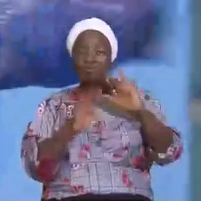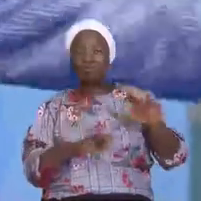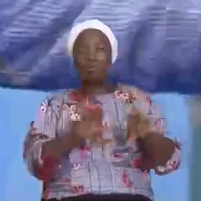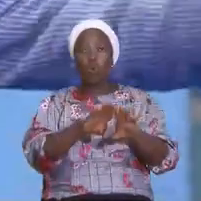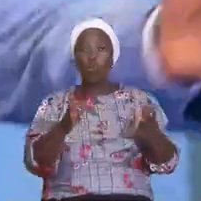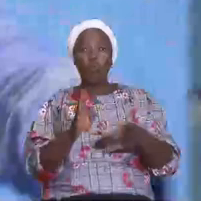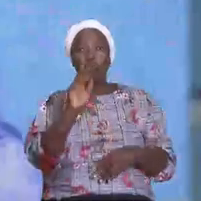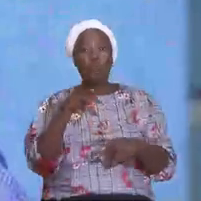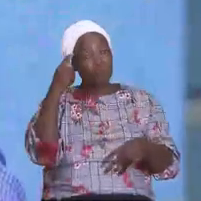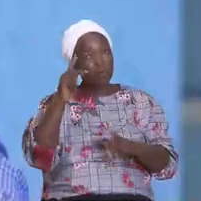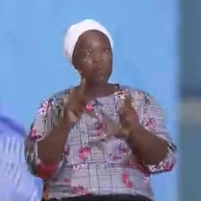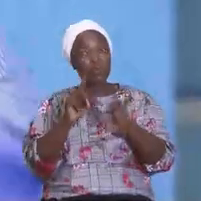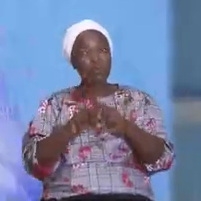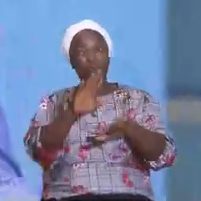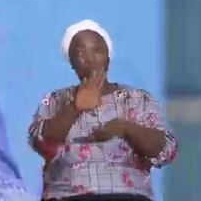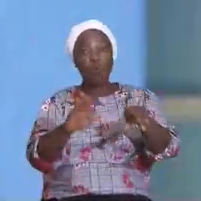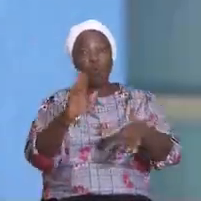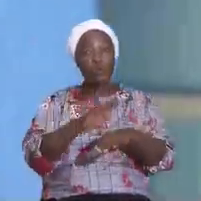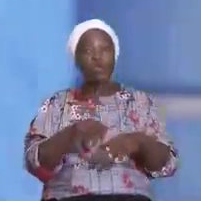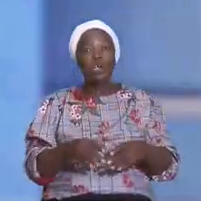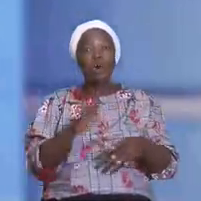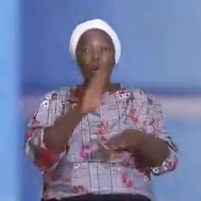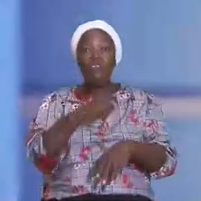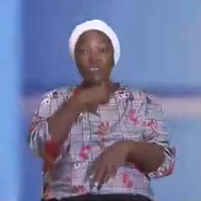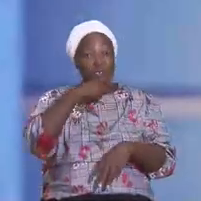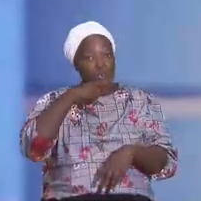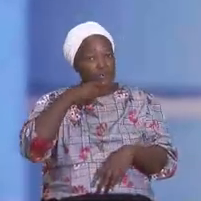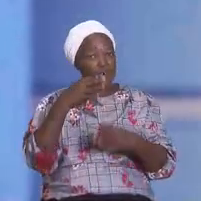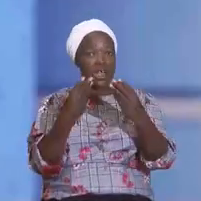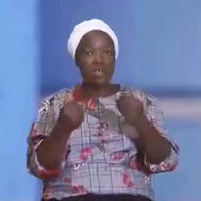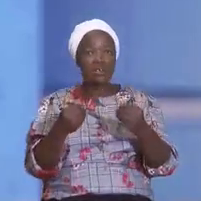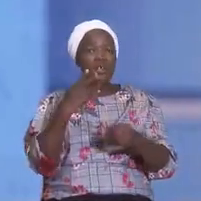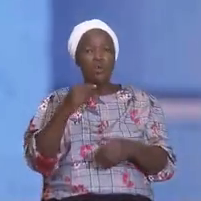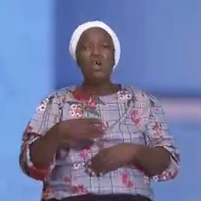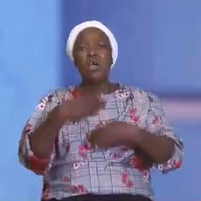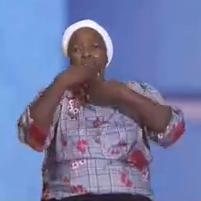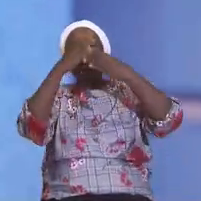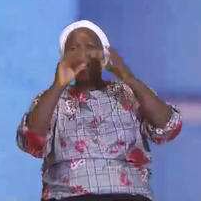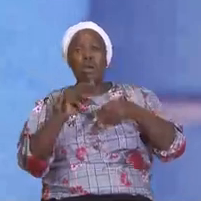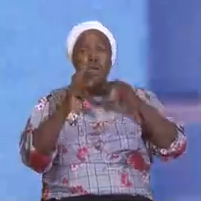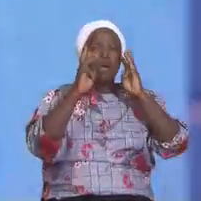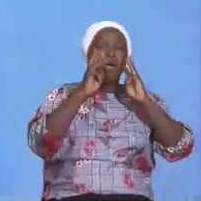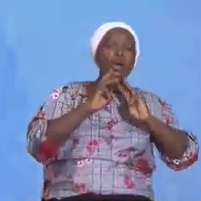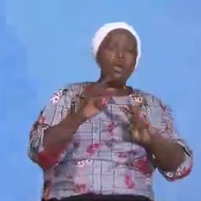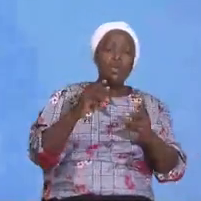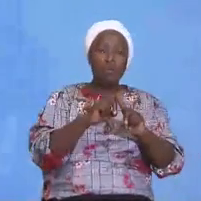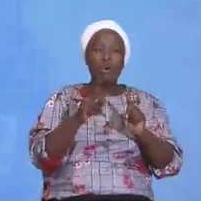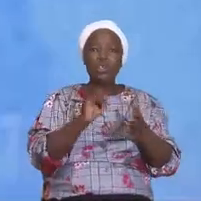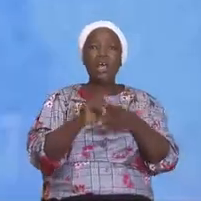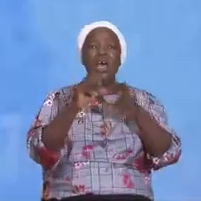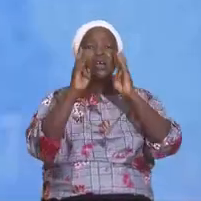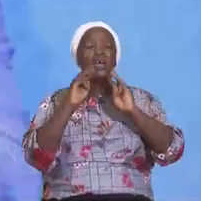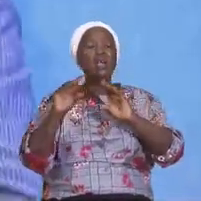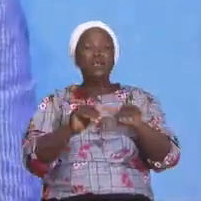ouverte. Aucun océan, nulle part, pour que les gens aillent et marchent sur la terre ferme.